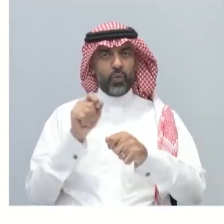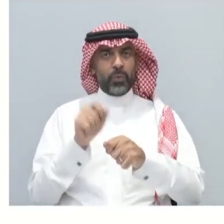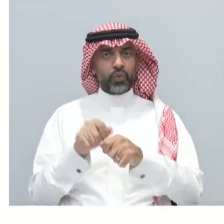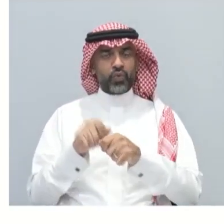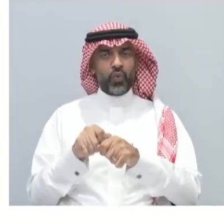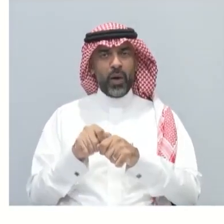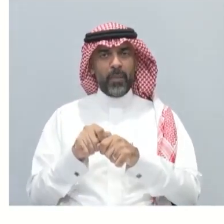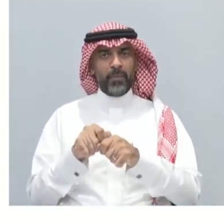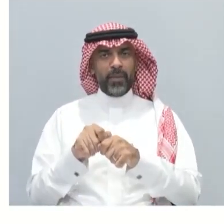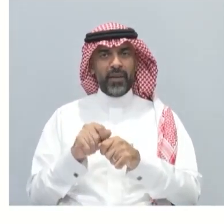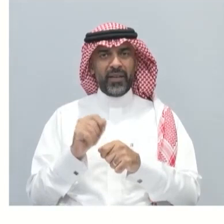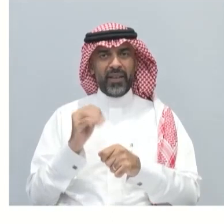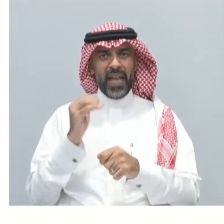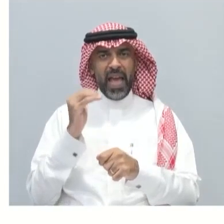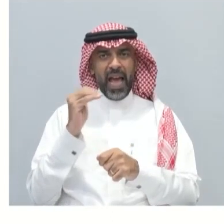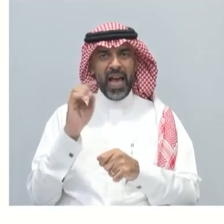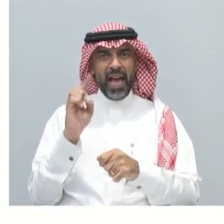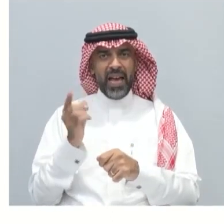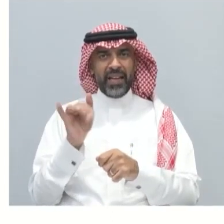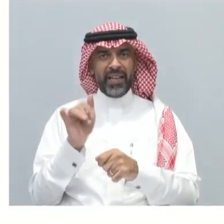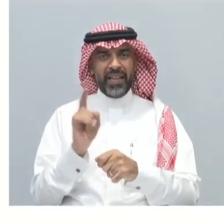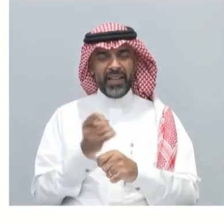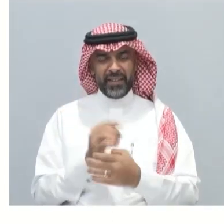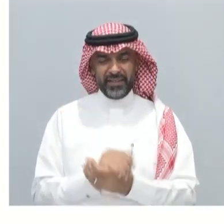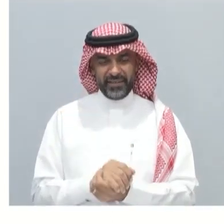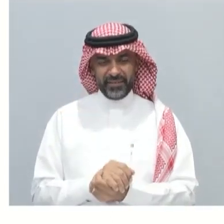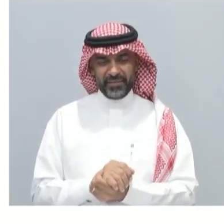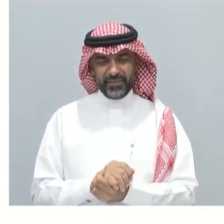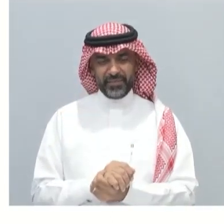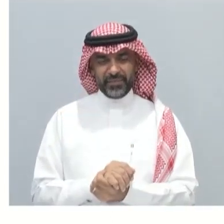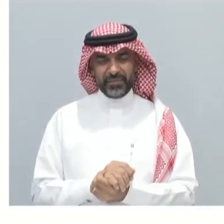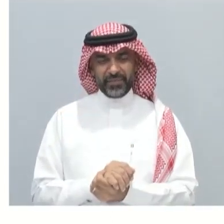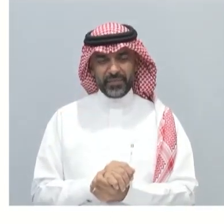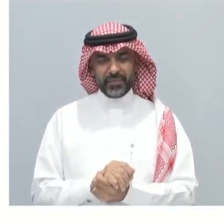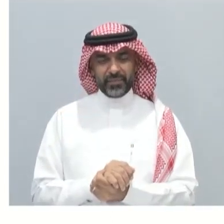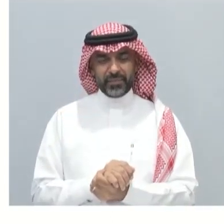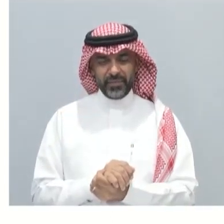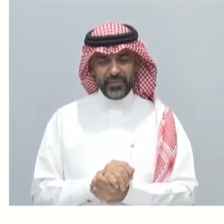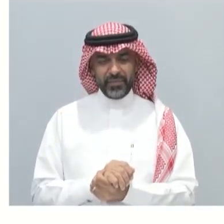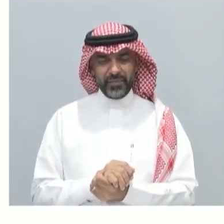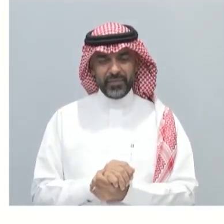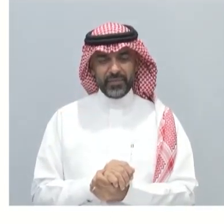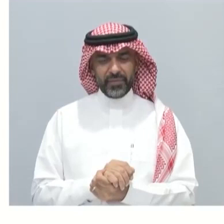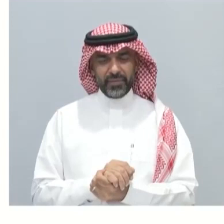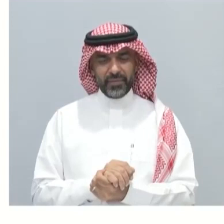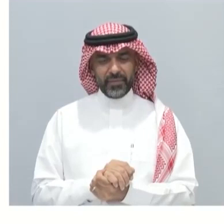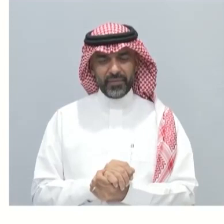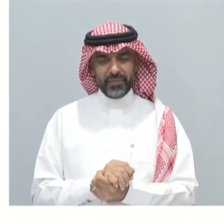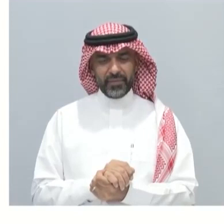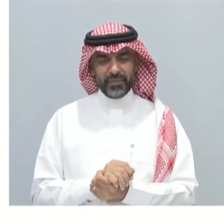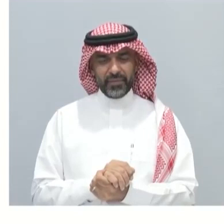من الحرير اذا تضع 100 بيضه في شرنقه مصنوعه من ماذا من الحرير